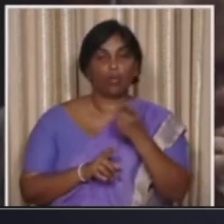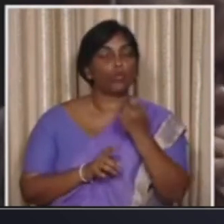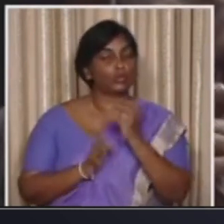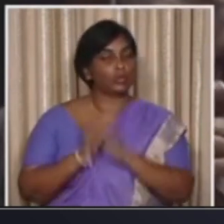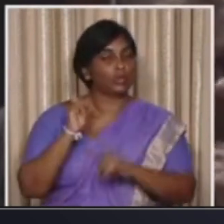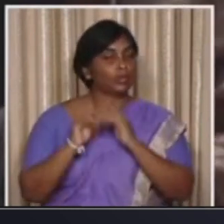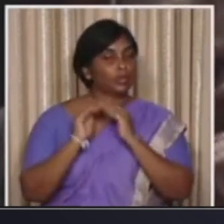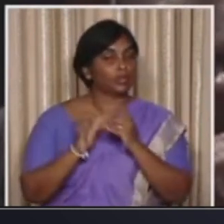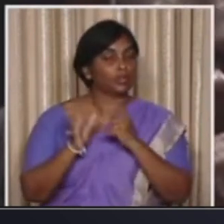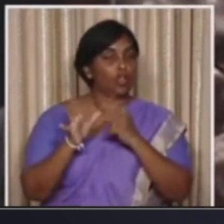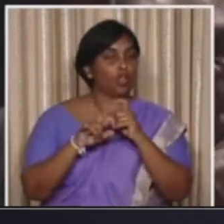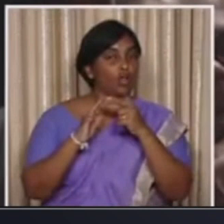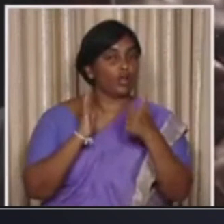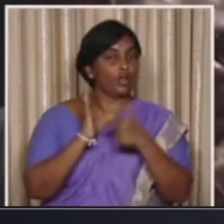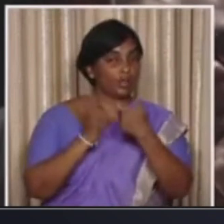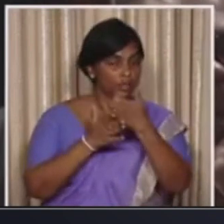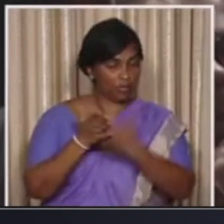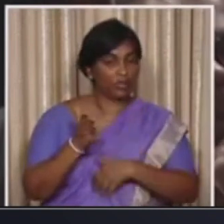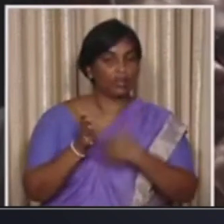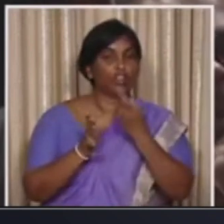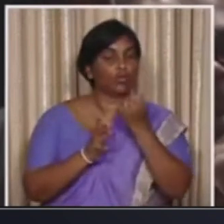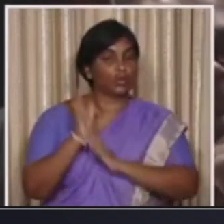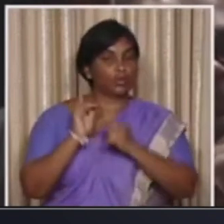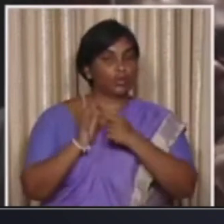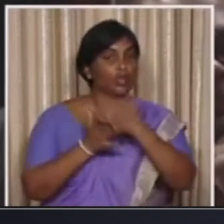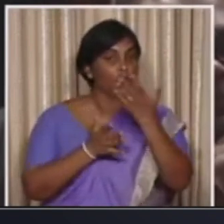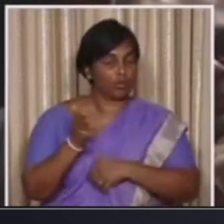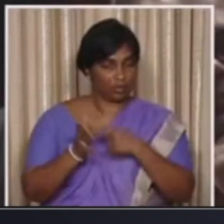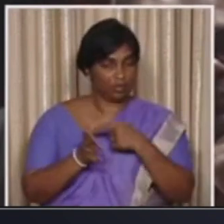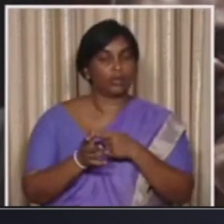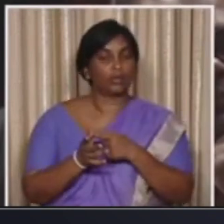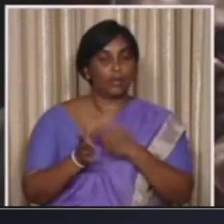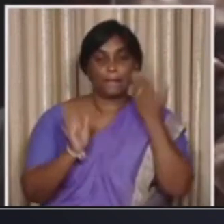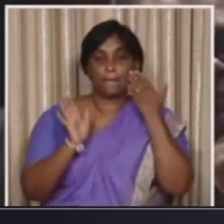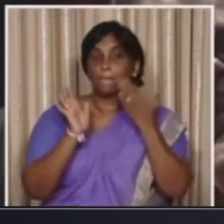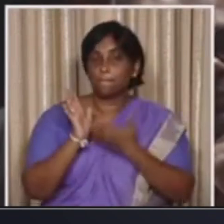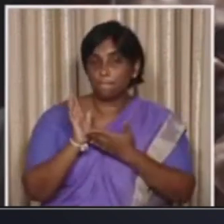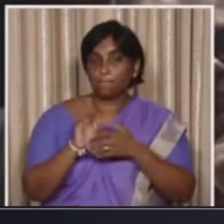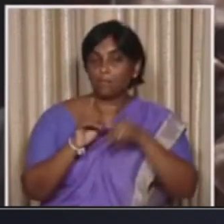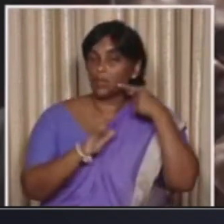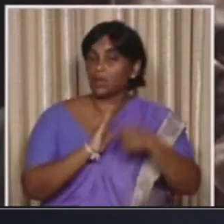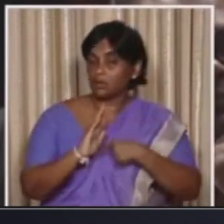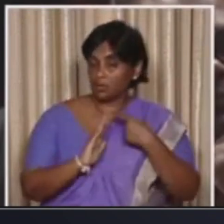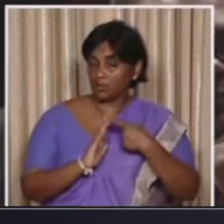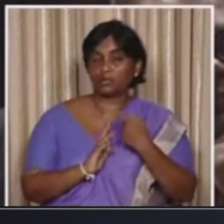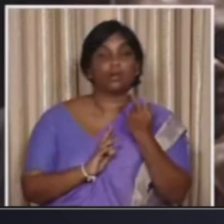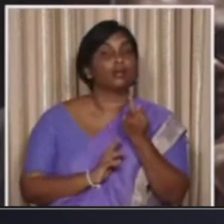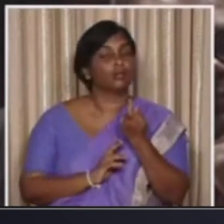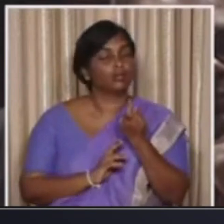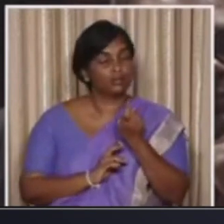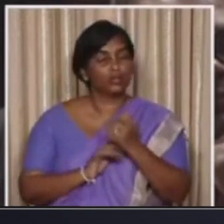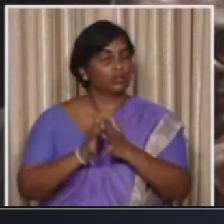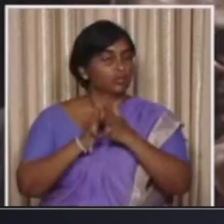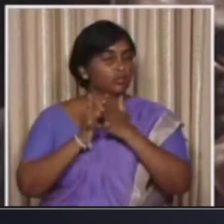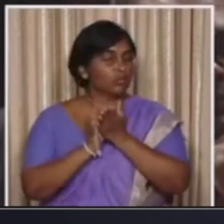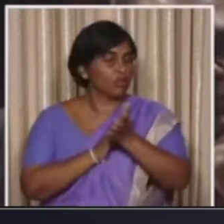lama tiada sevigerna warta wa, ya mudah lama tiada sevigerna warta wa, penan wa merate artike